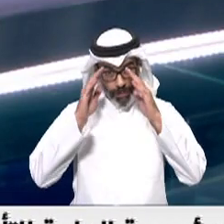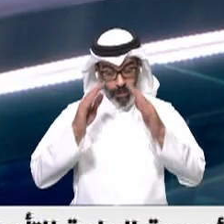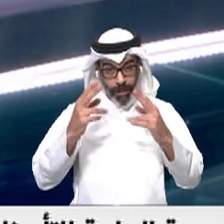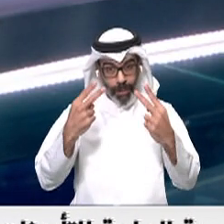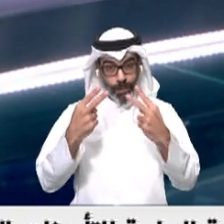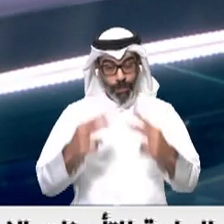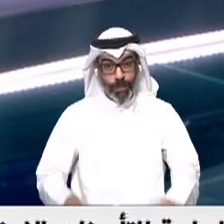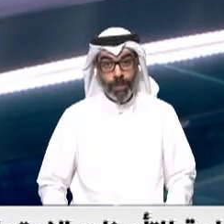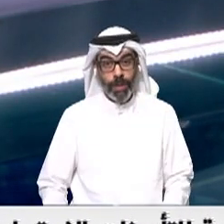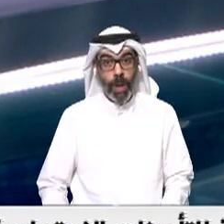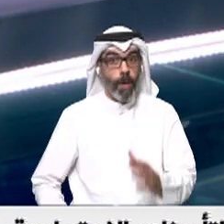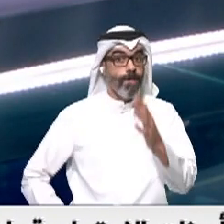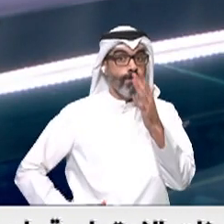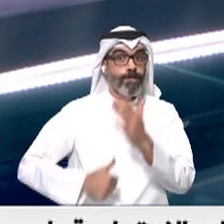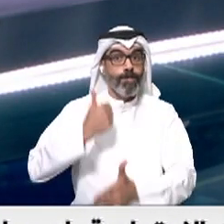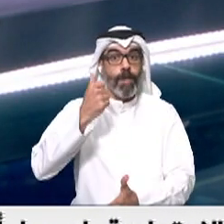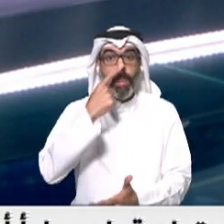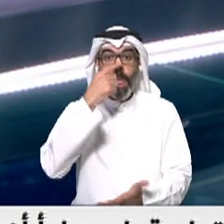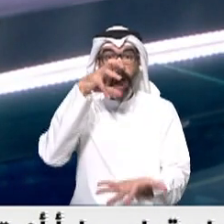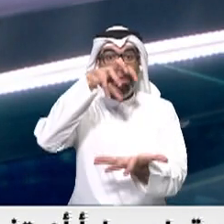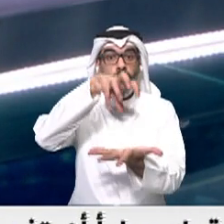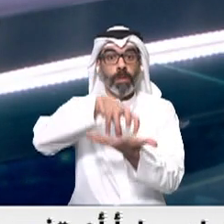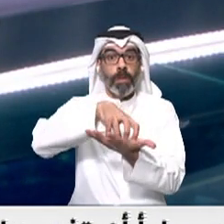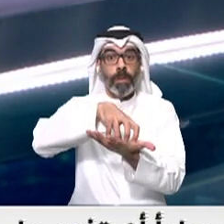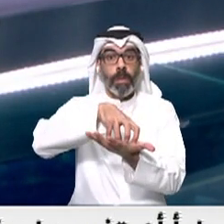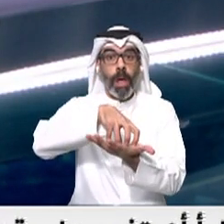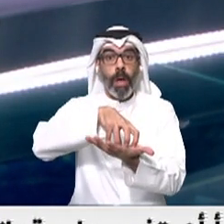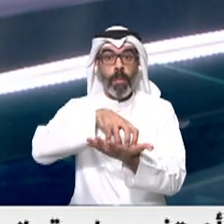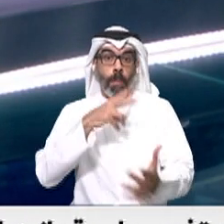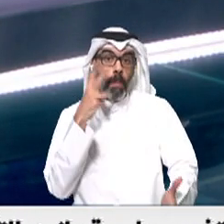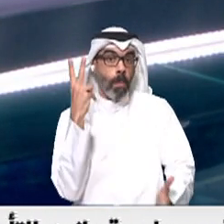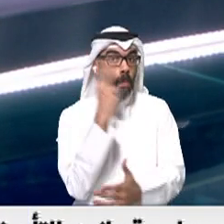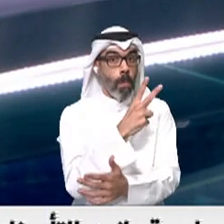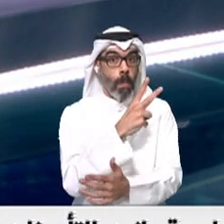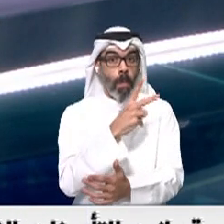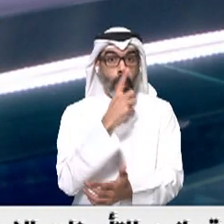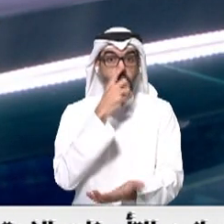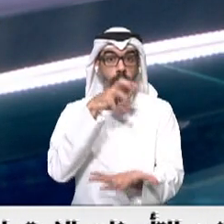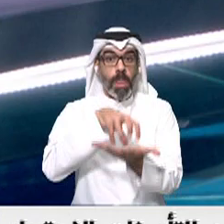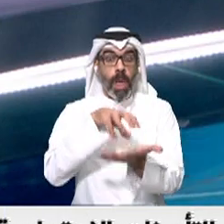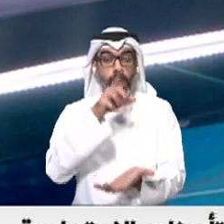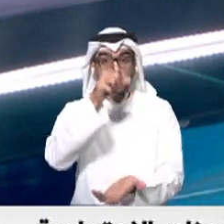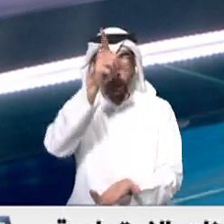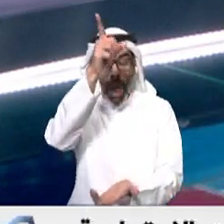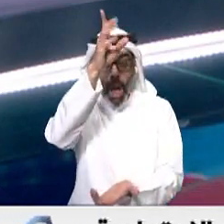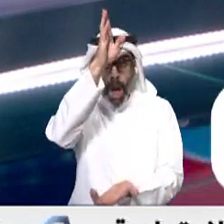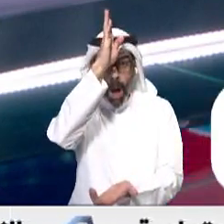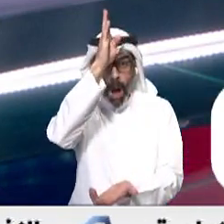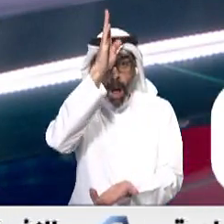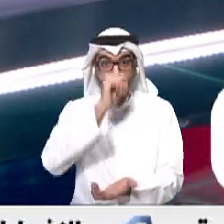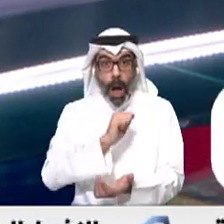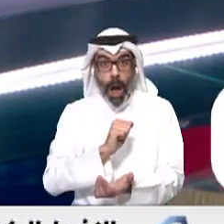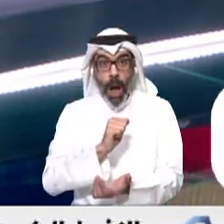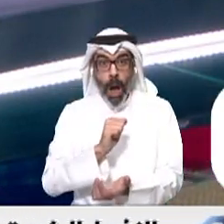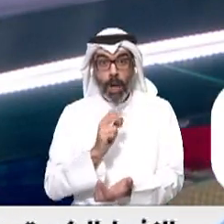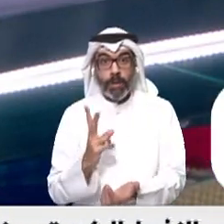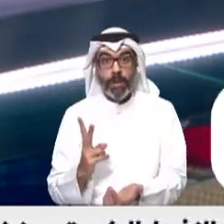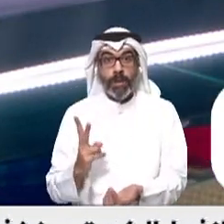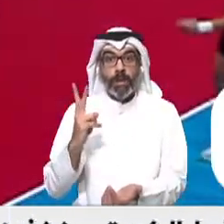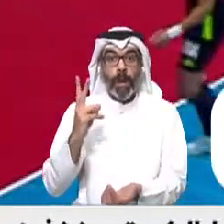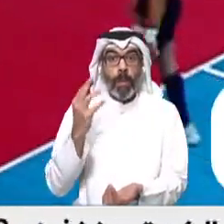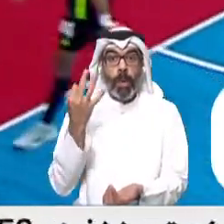حقق نادي السلميه فوزا مستحقا على شقيقه الكرخ العراقي بنتيجه 37 هدفا مقابل